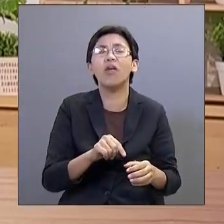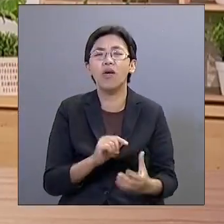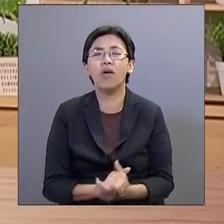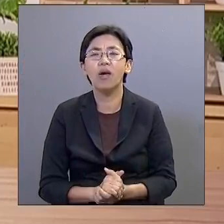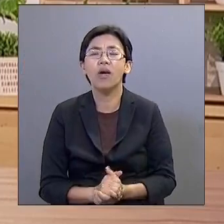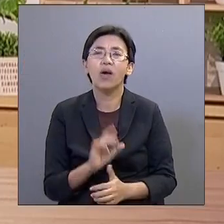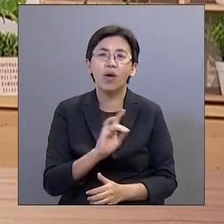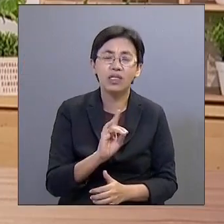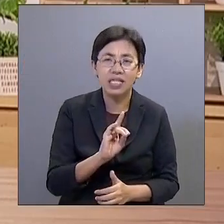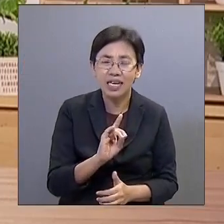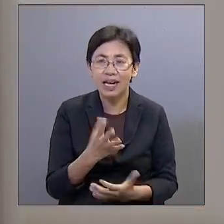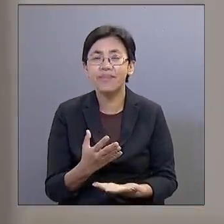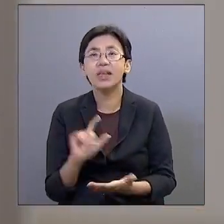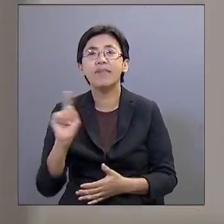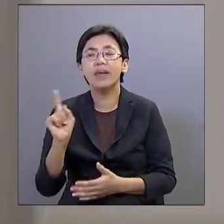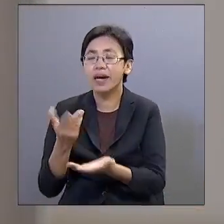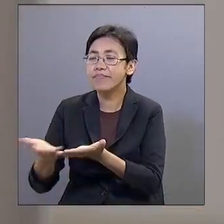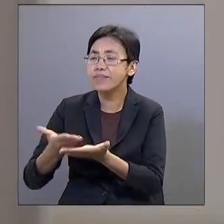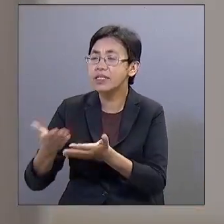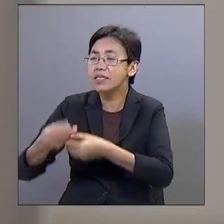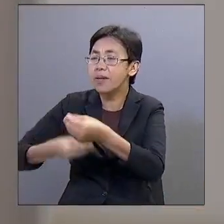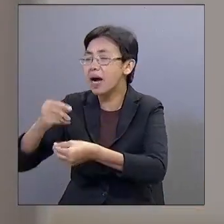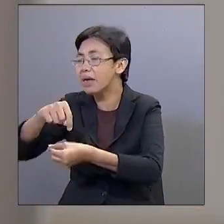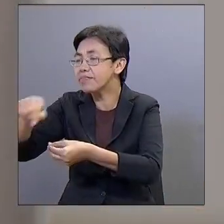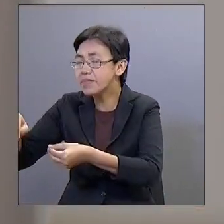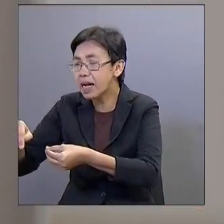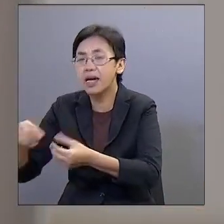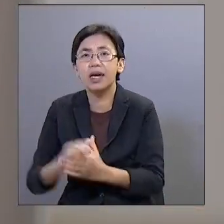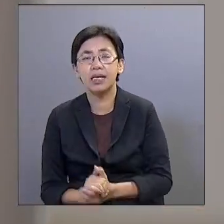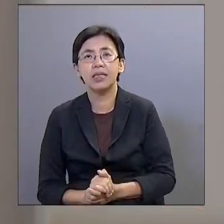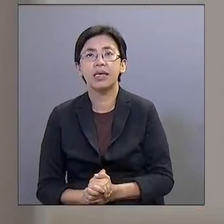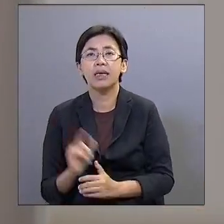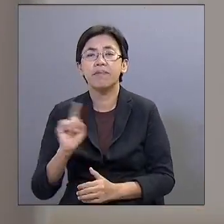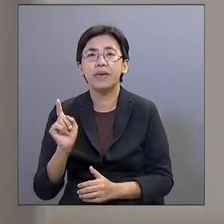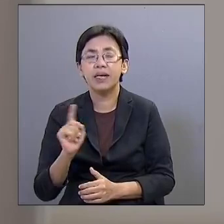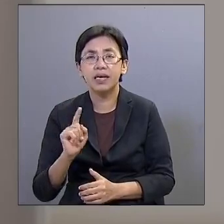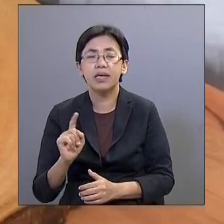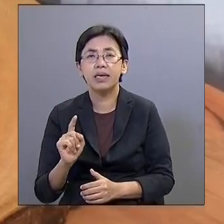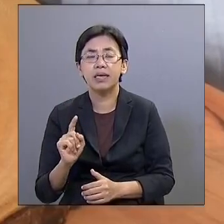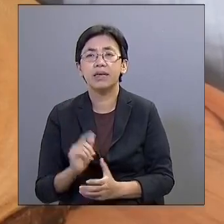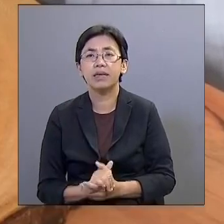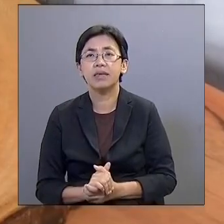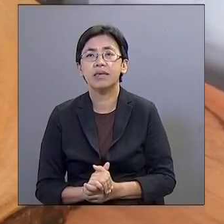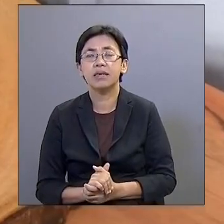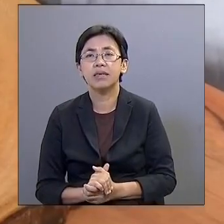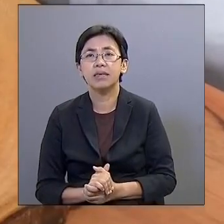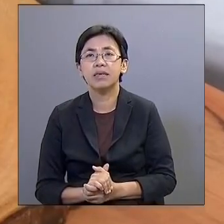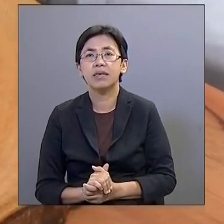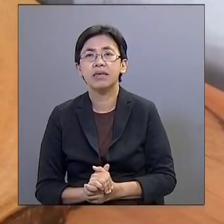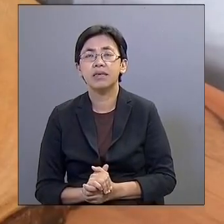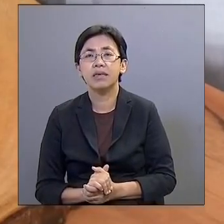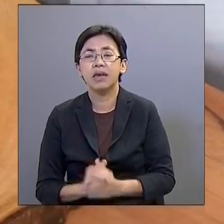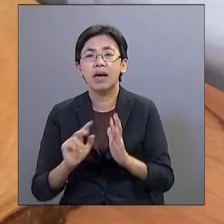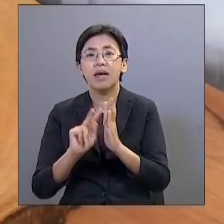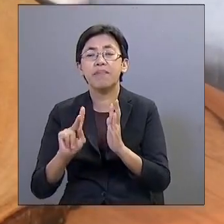แชมพูที่เราสามารถหาซื้อได้ตามท้องตลาดเนี่ยเขาจะใส่สารที่เป็นสารอัดแก๊สหรือว่าพวกสารโพรพิแลนก็คือสารดันแก๊